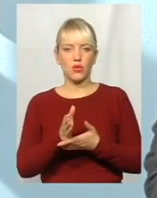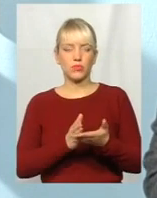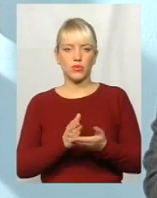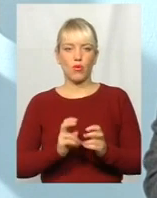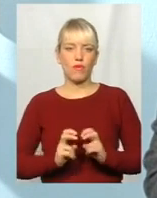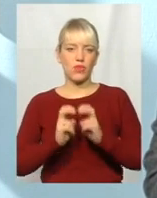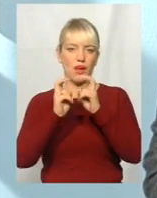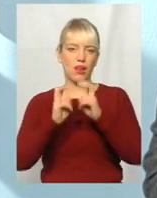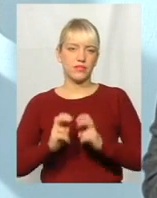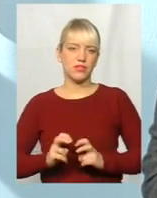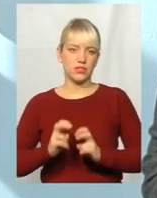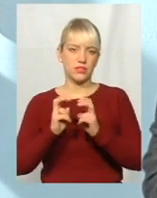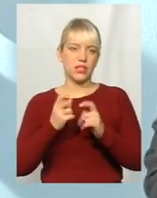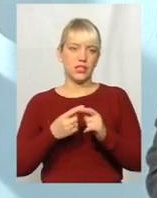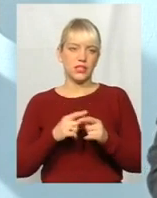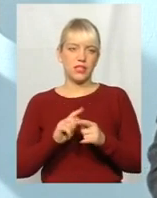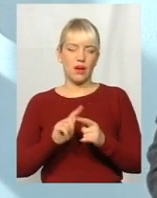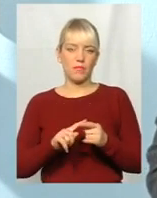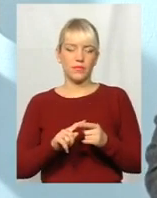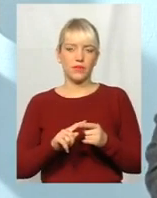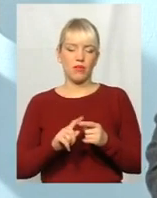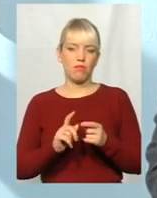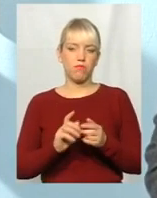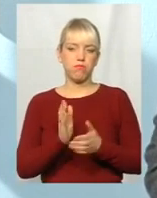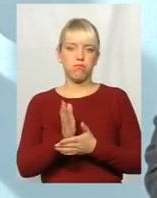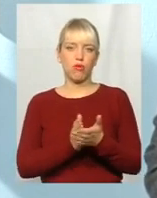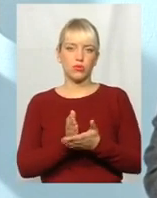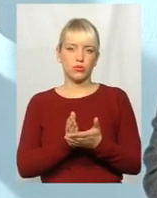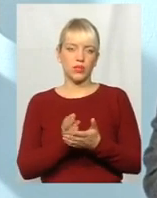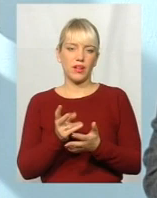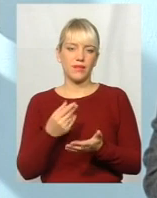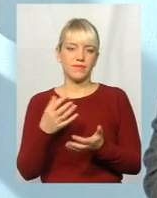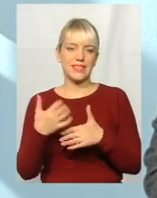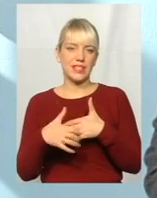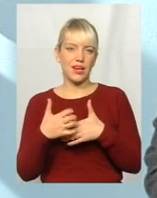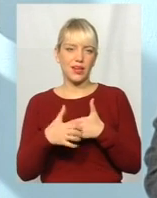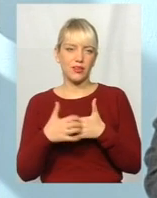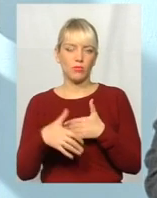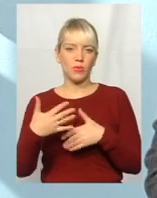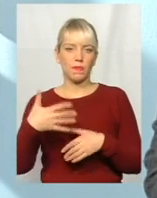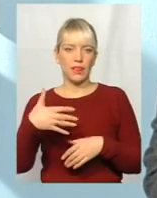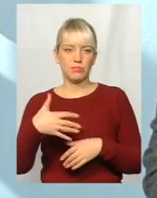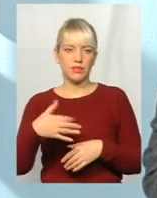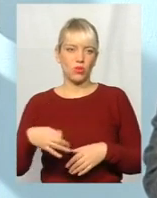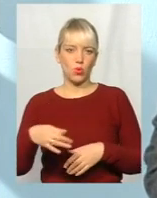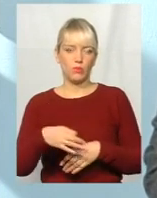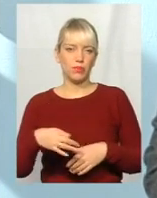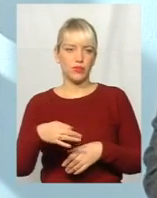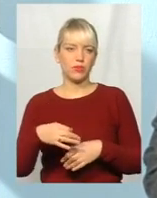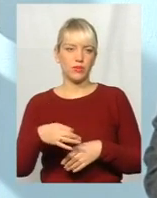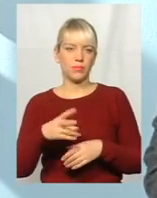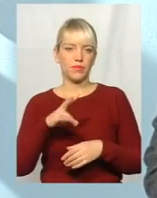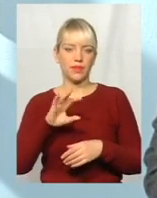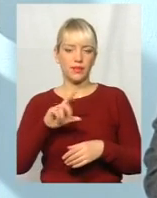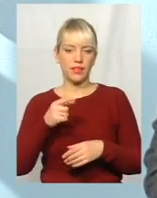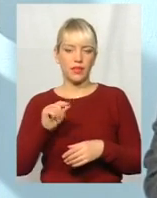ліфтів. Ця послуга в середньому для людей коштує десь 50 копійок, де новий ліфт – це